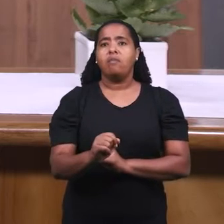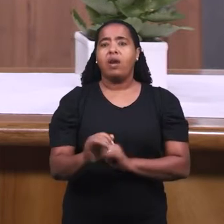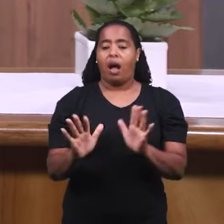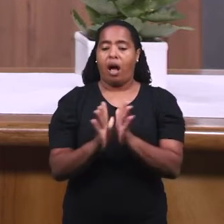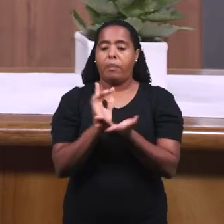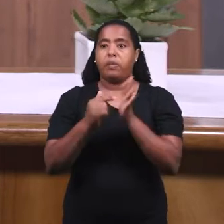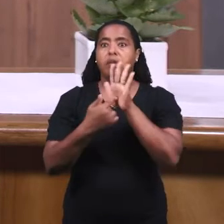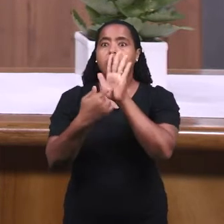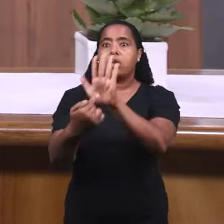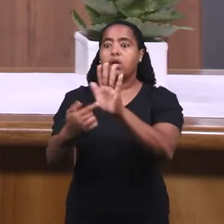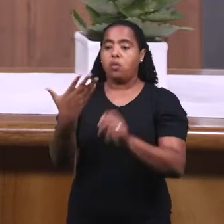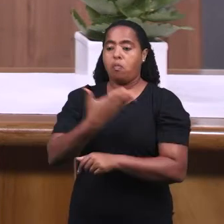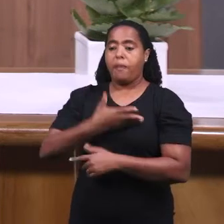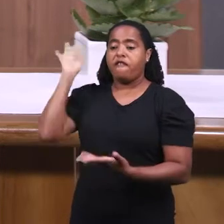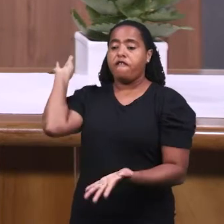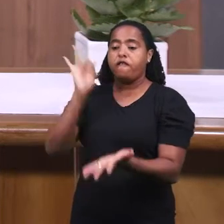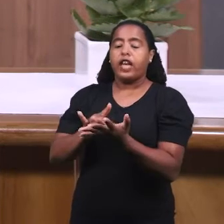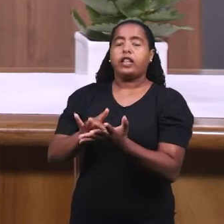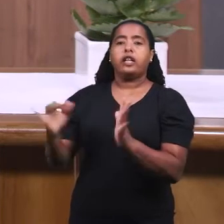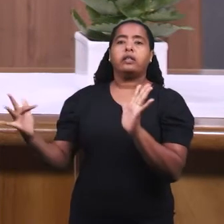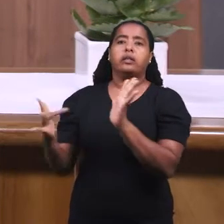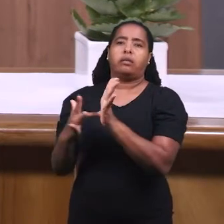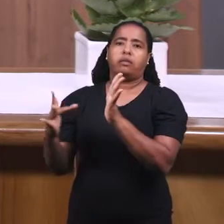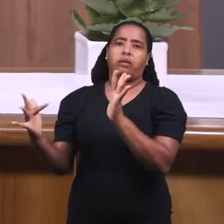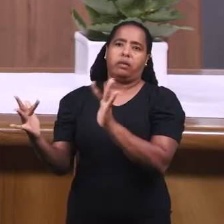предложить Иисусу ничего, чтобы у него не было бы.